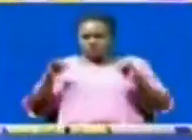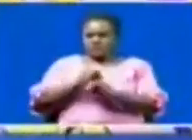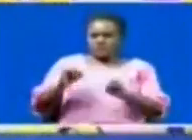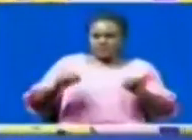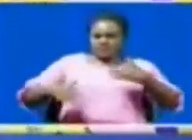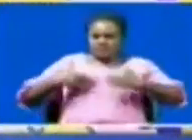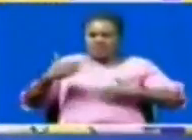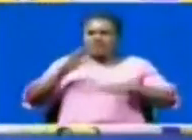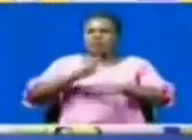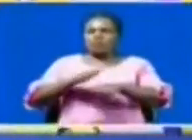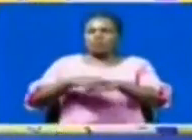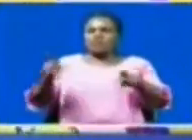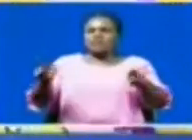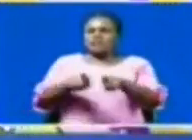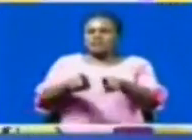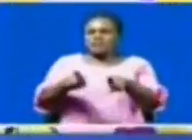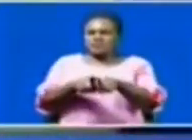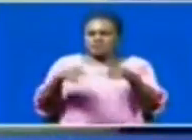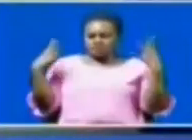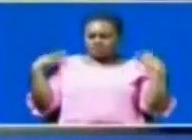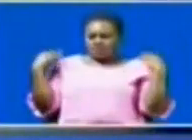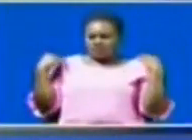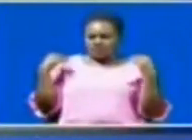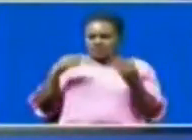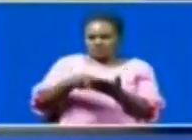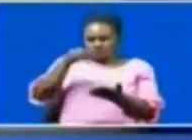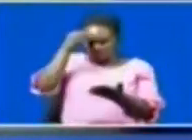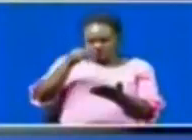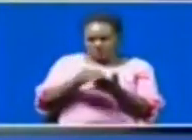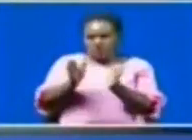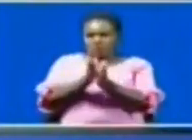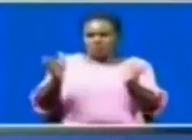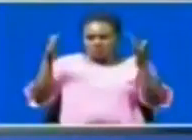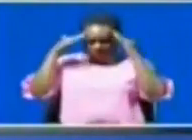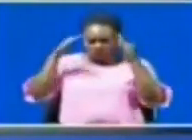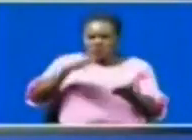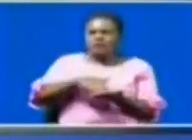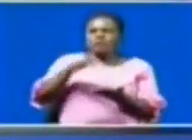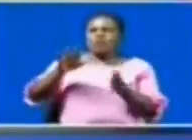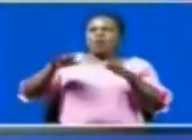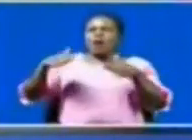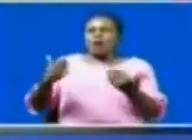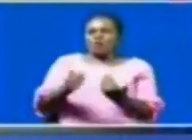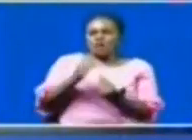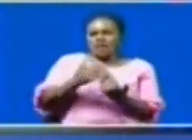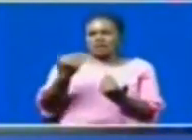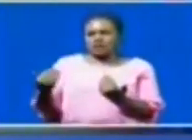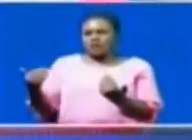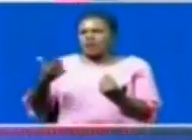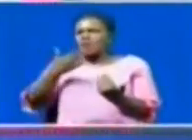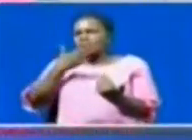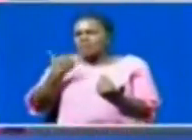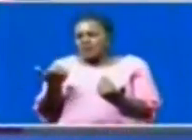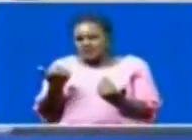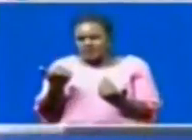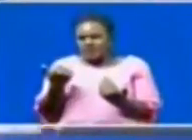na tabia njema. Aidha, shughuli na mazoezi ya masomo yamepanuliwa ili kuangazia zaidi namna ya kuwakuza watoto na kuboresha utu